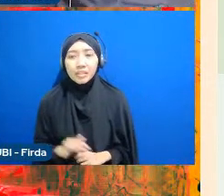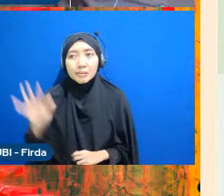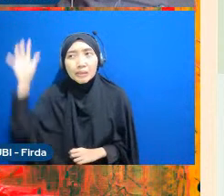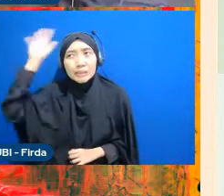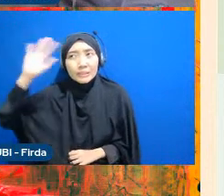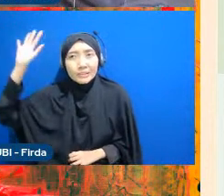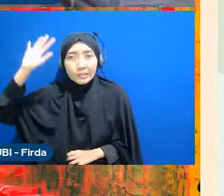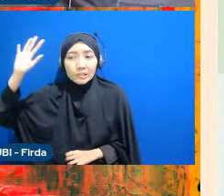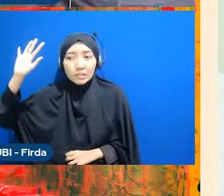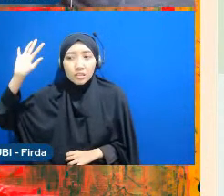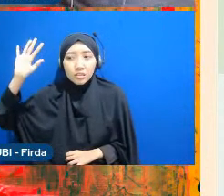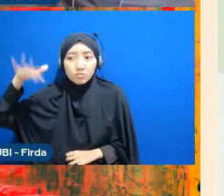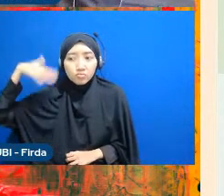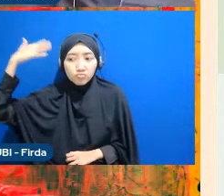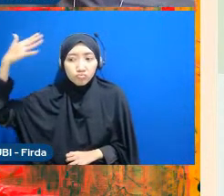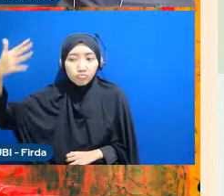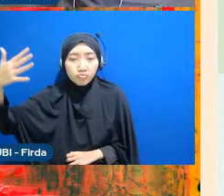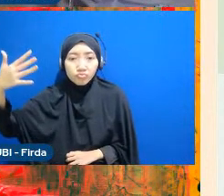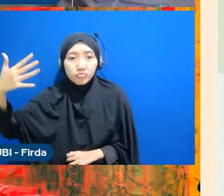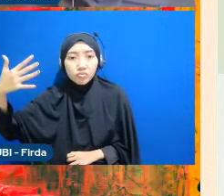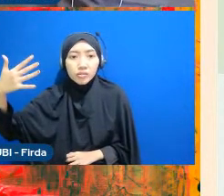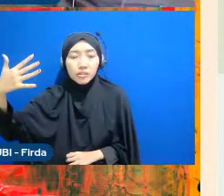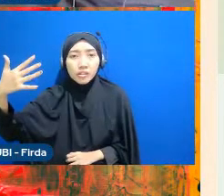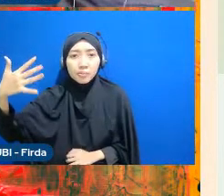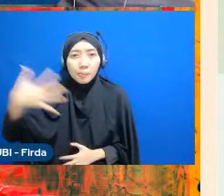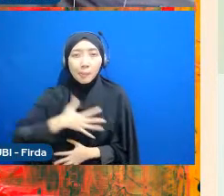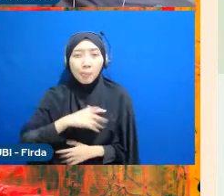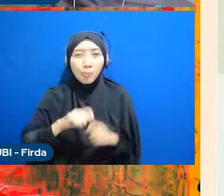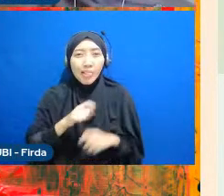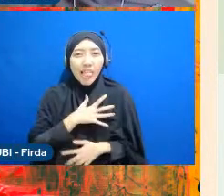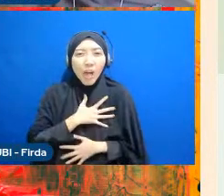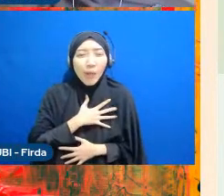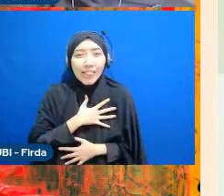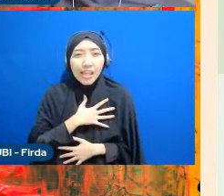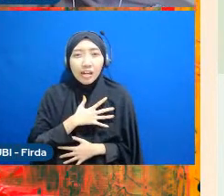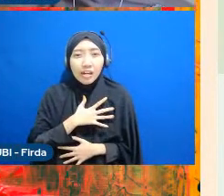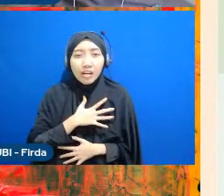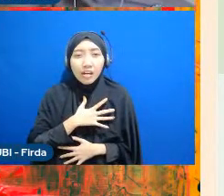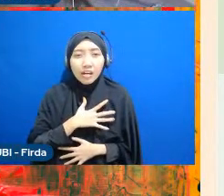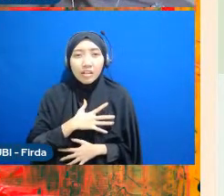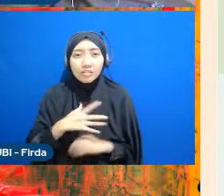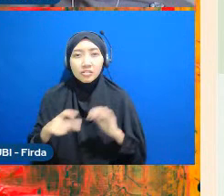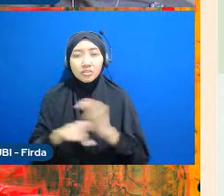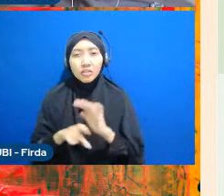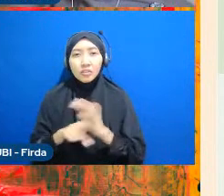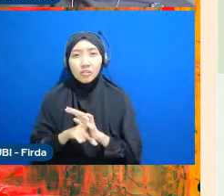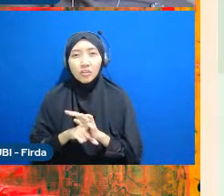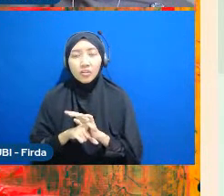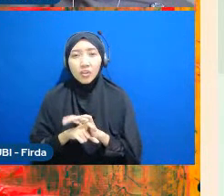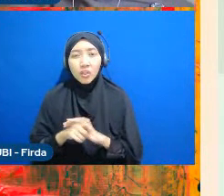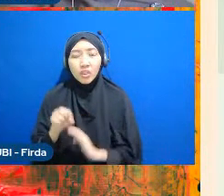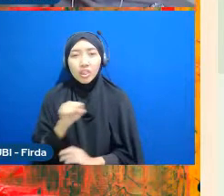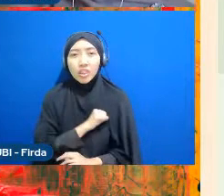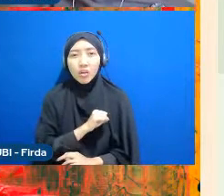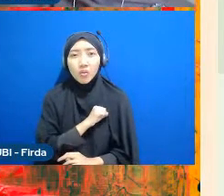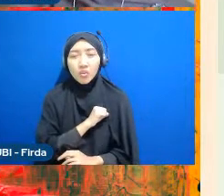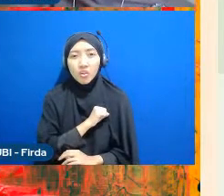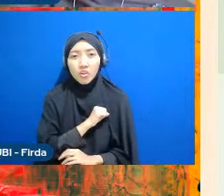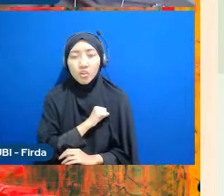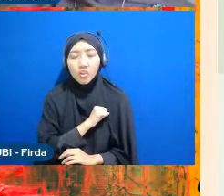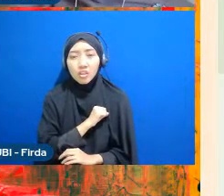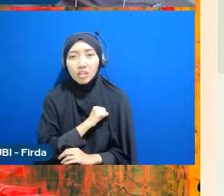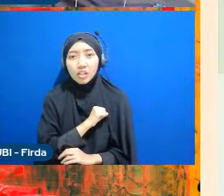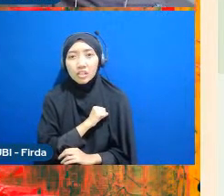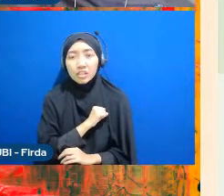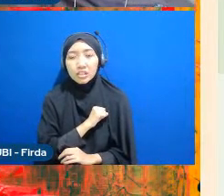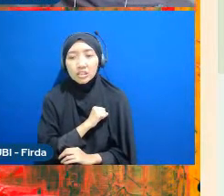membayangkan terjadinya hal-hal yang mengkhawatirkan. Jadi bisa jadi takut itu misalnya